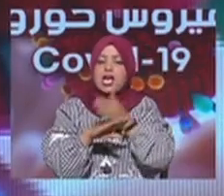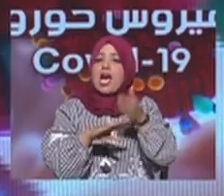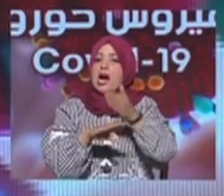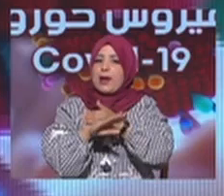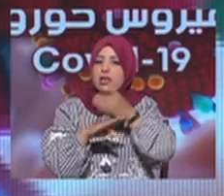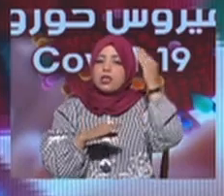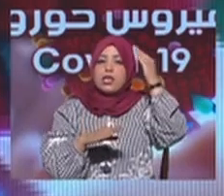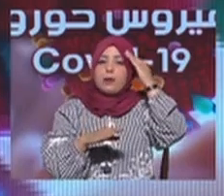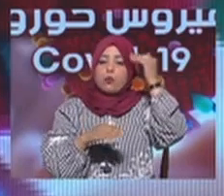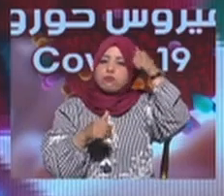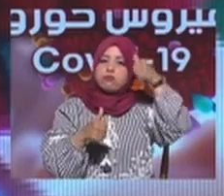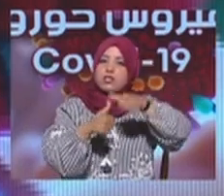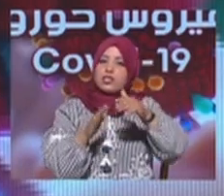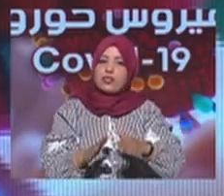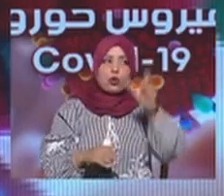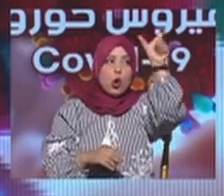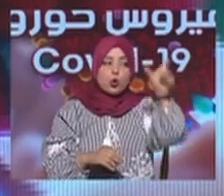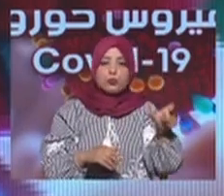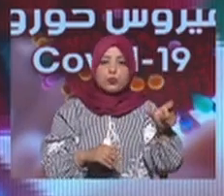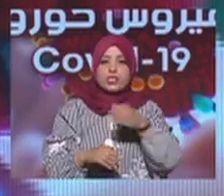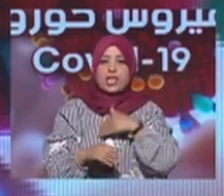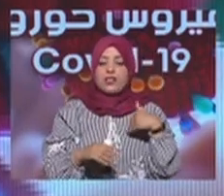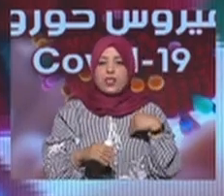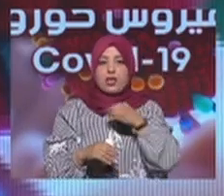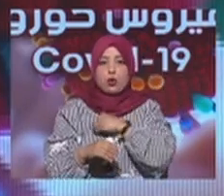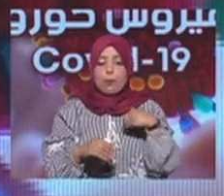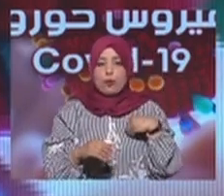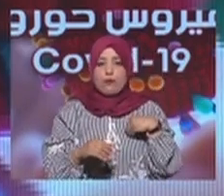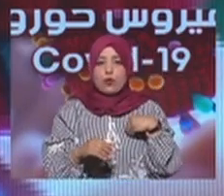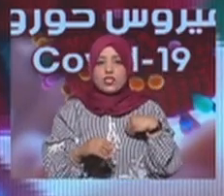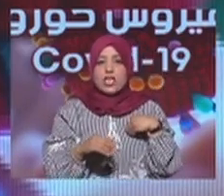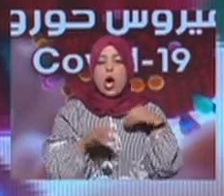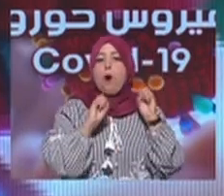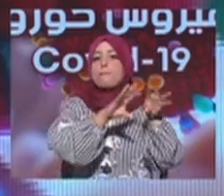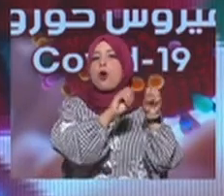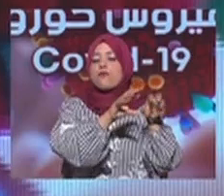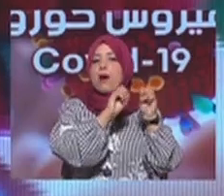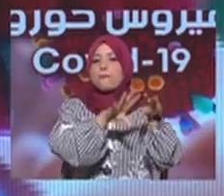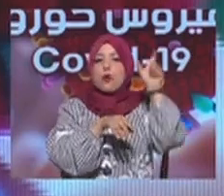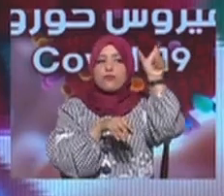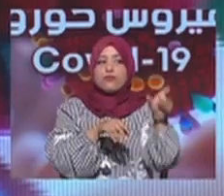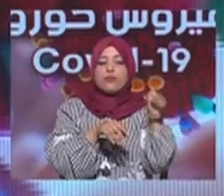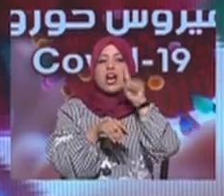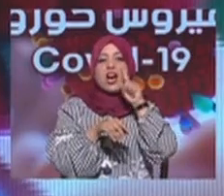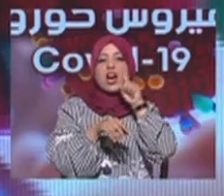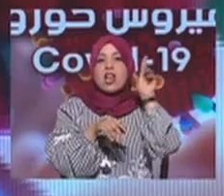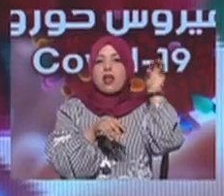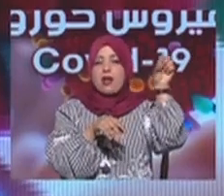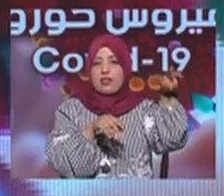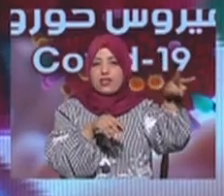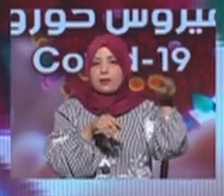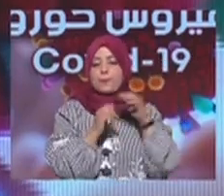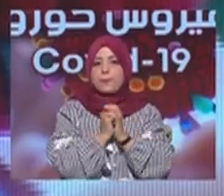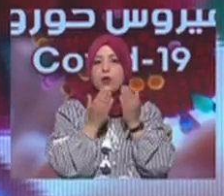سليم أمين هو أستاذي، هو اللي قام بالانكادرمون نتاعي في التيز نتاعي، والتيز نتاعي كانت على الفيروس لي